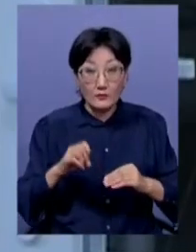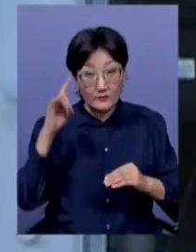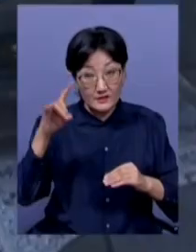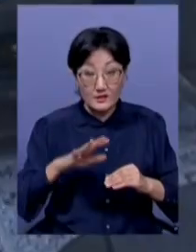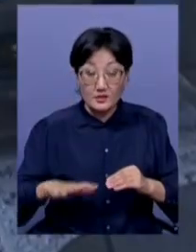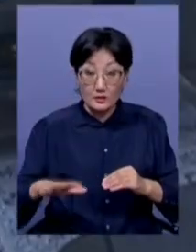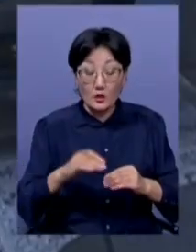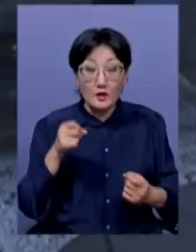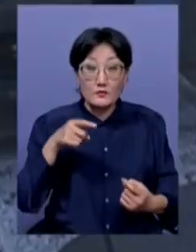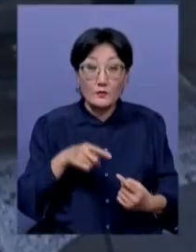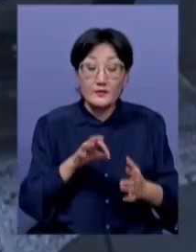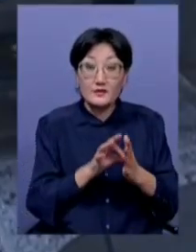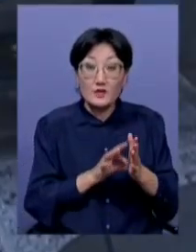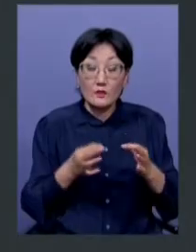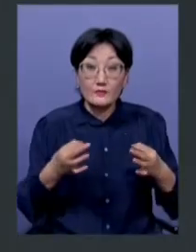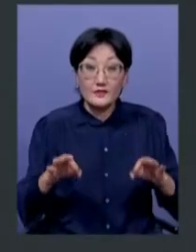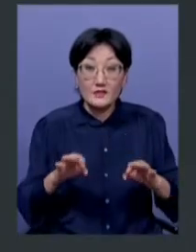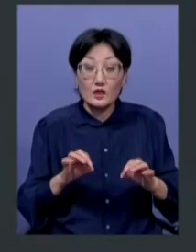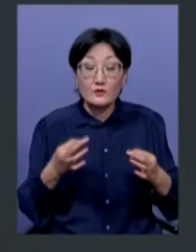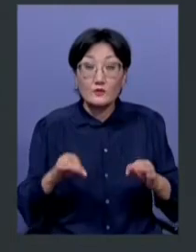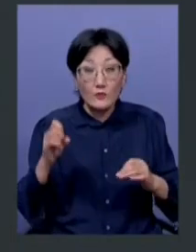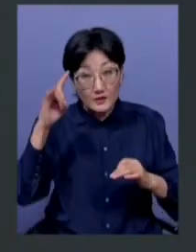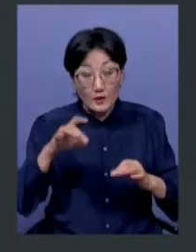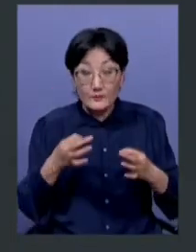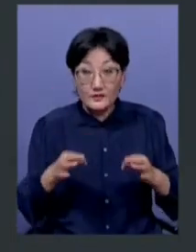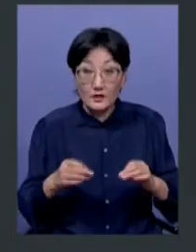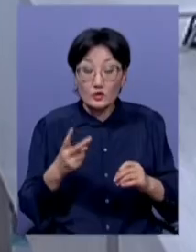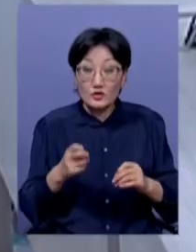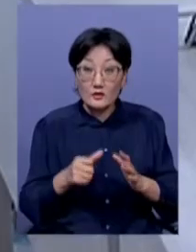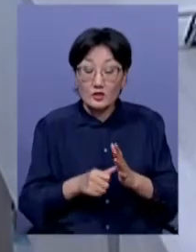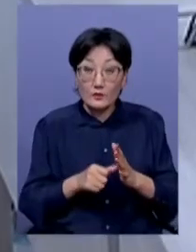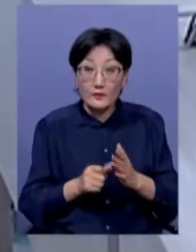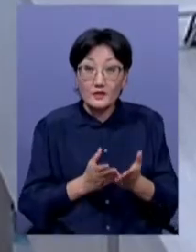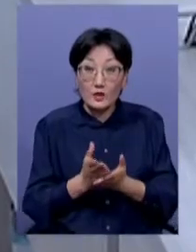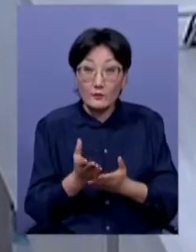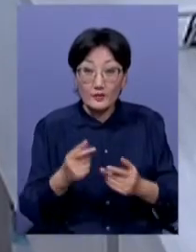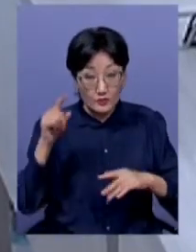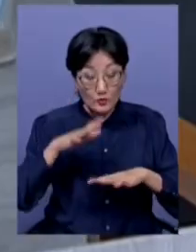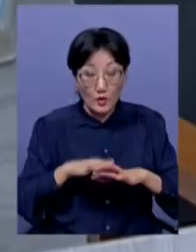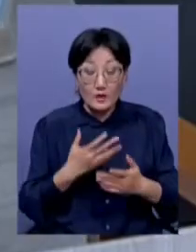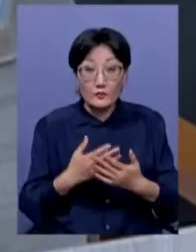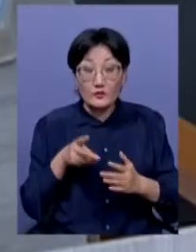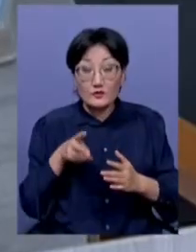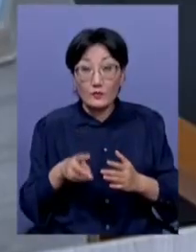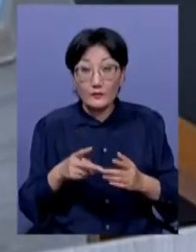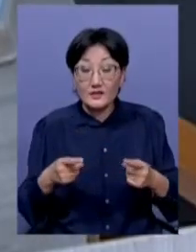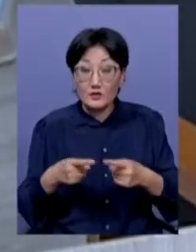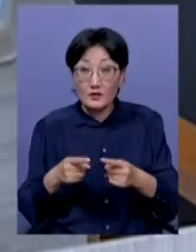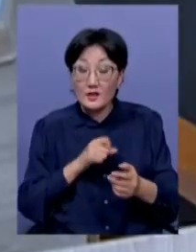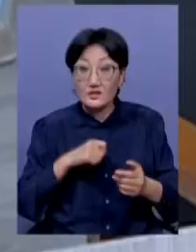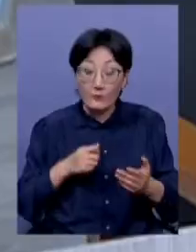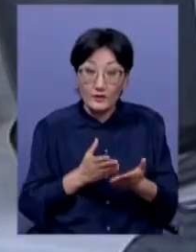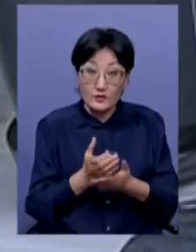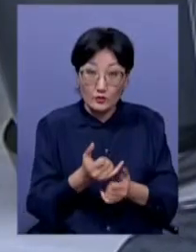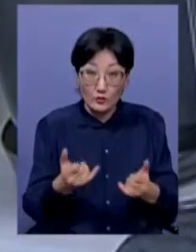страны. Согласно принципам открытости и доступности, в стране запущено 206 сервисных акиматов, около 2000 уголков самообслуживания